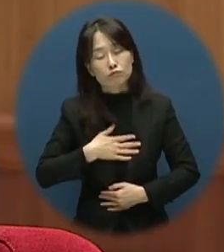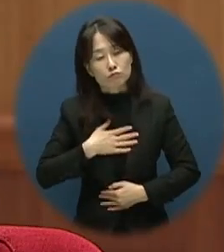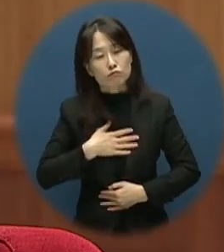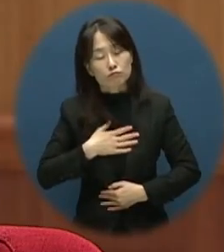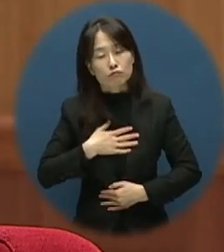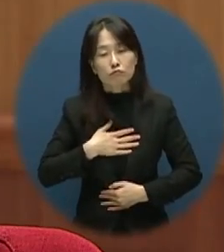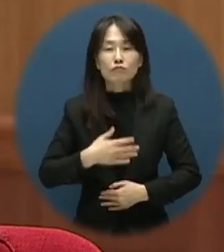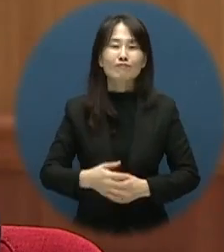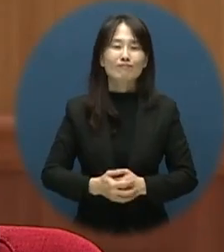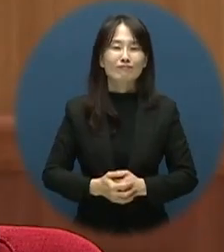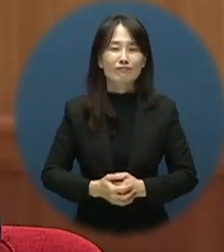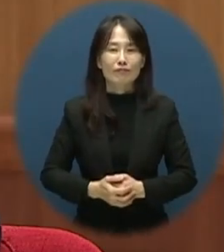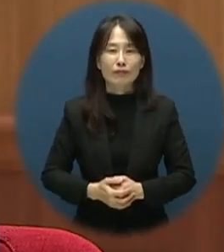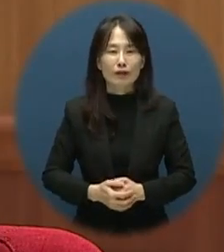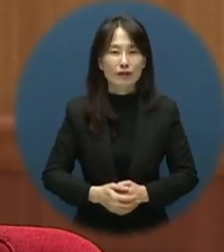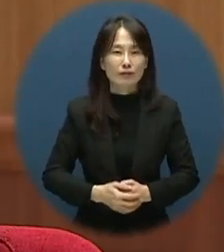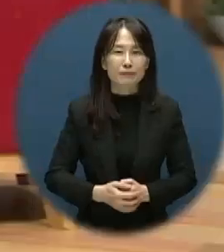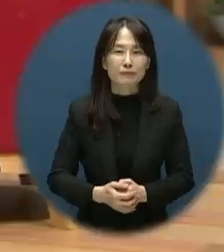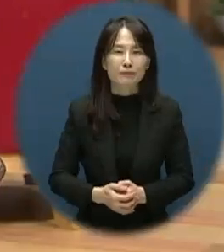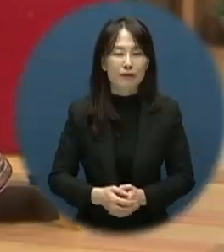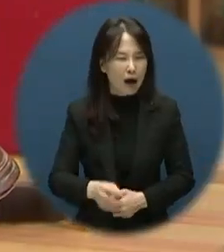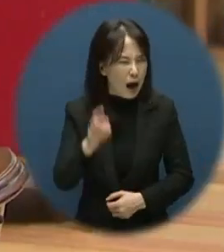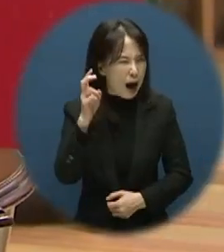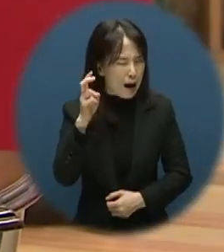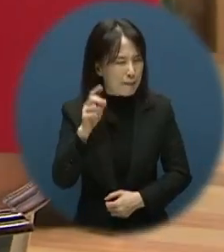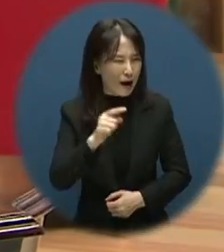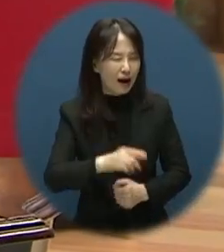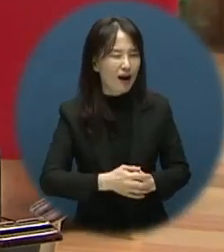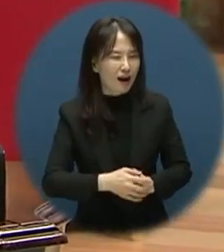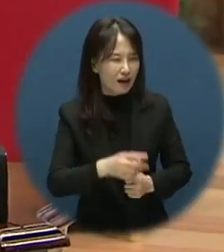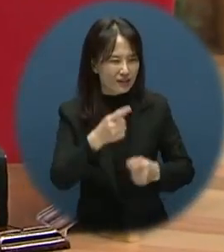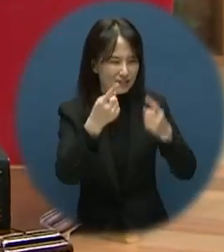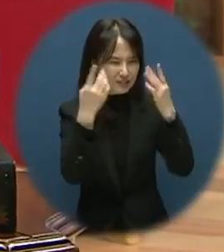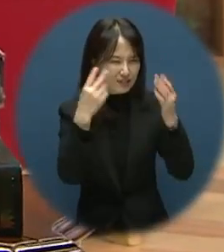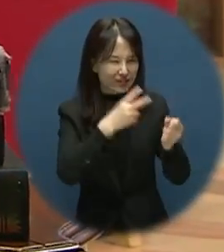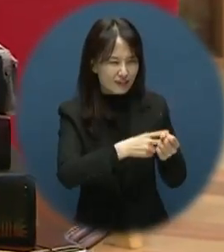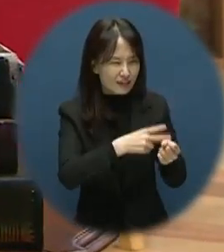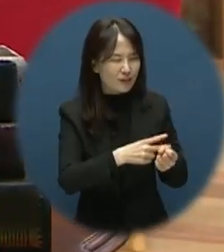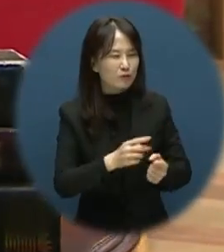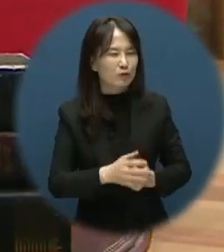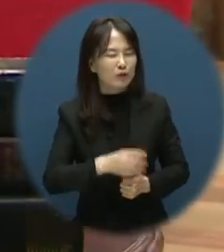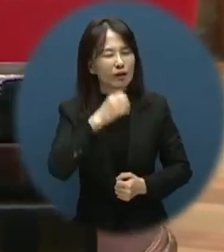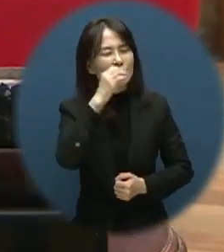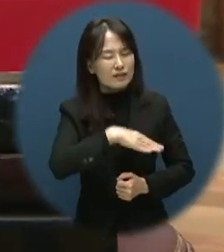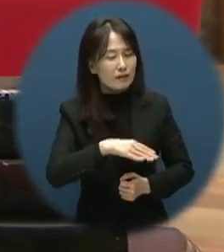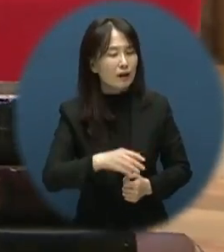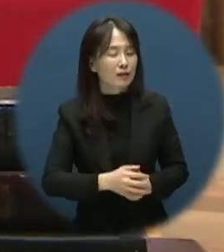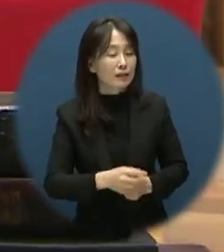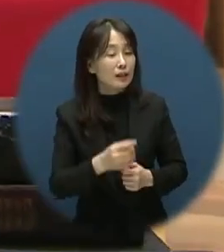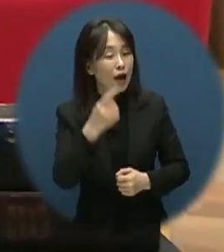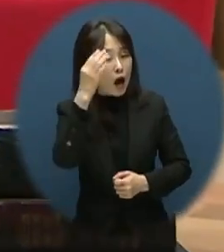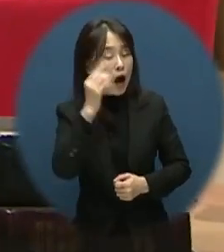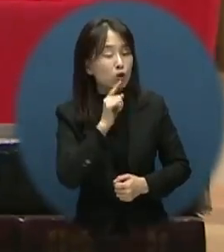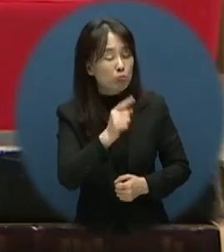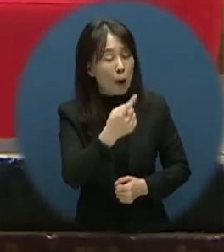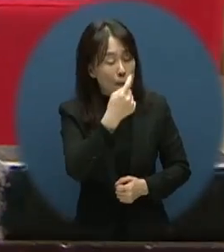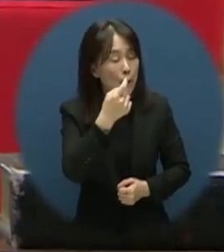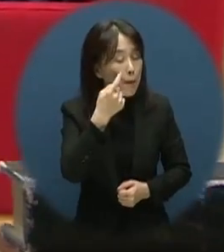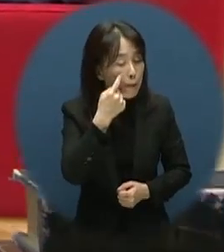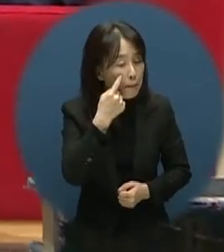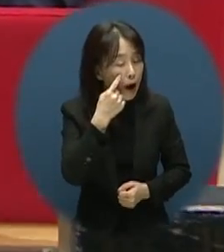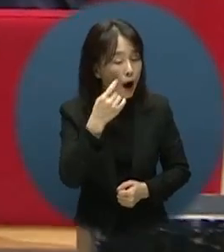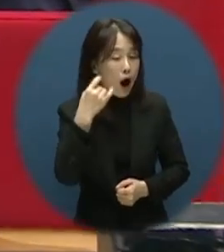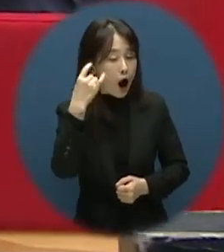그래서 그러면 그분도 아마 진짜 오리라고 생각 안 하고 그렇겠죠. 그냥 한국말 하고 한자 좀